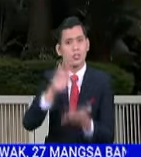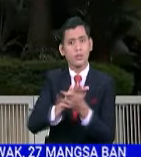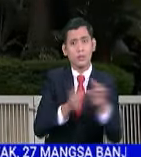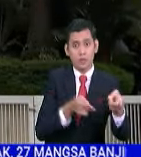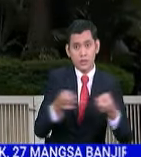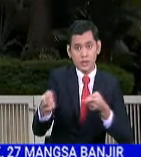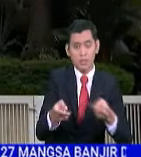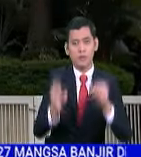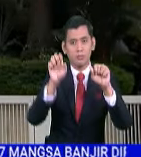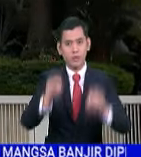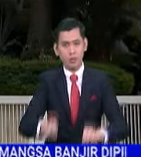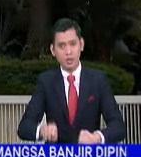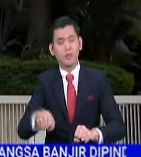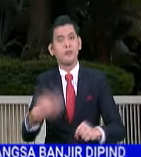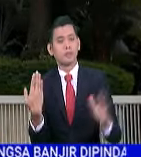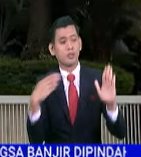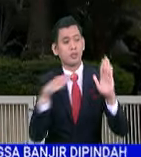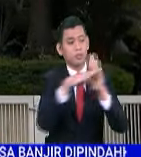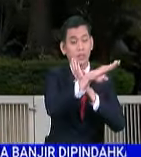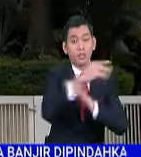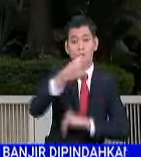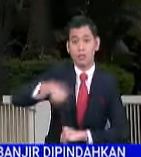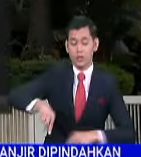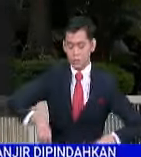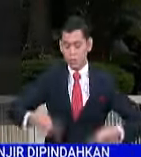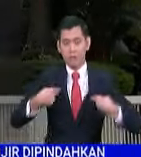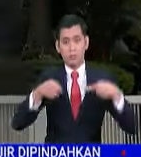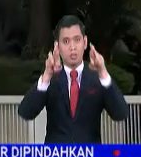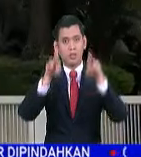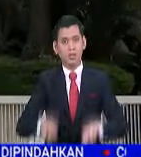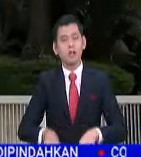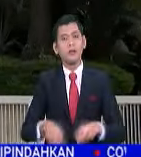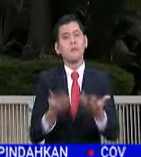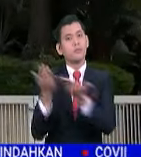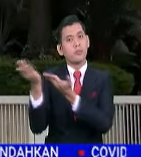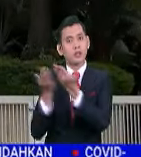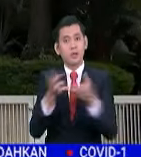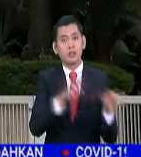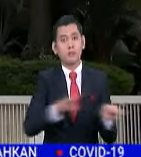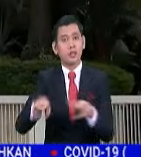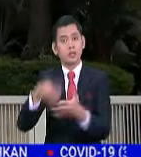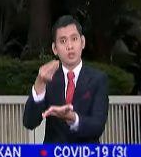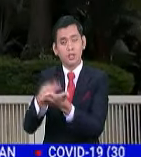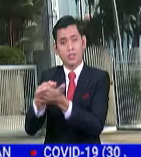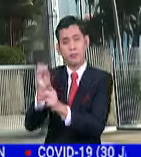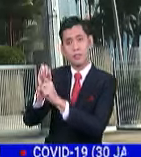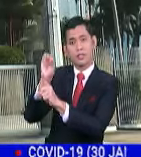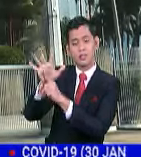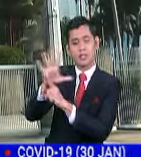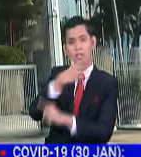berupaya meningkatkan kualiti hidup rakyat melalui primolut-n perancang keuangan yang berkualiti